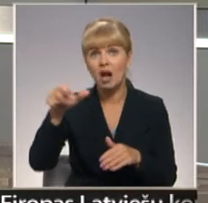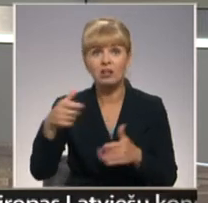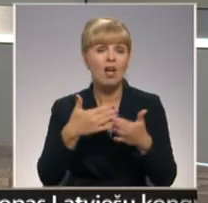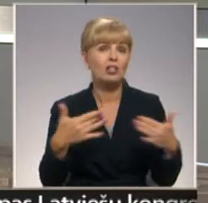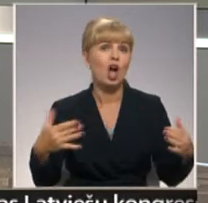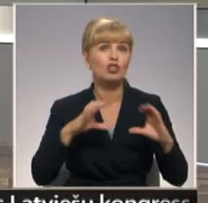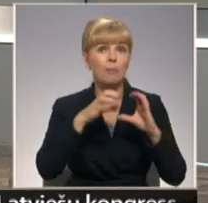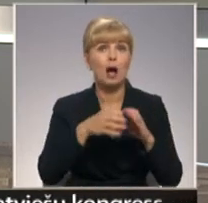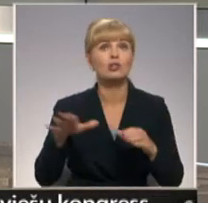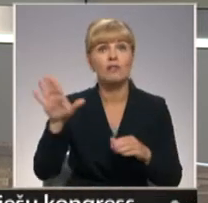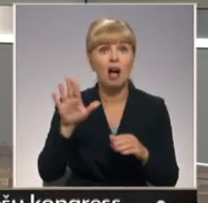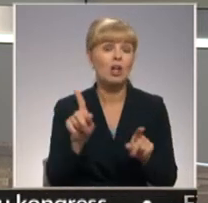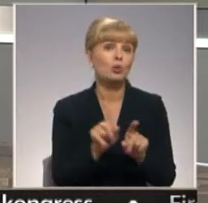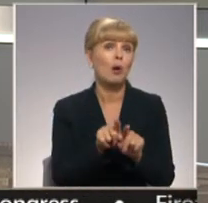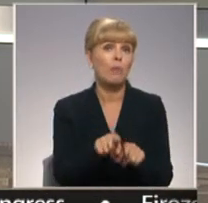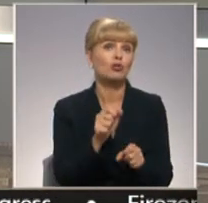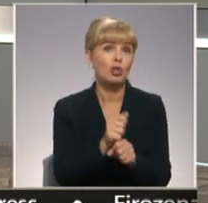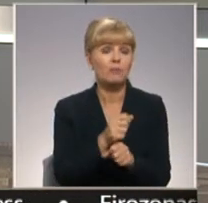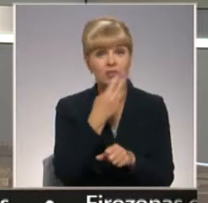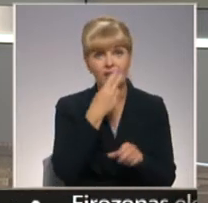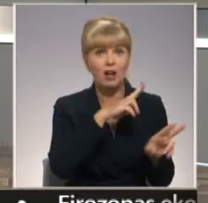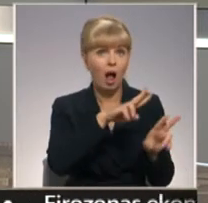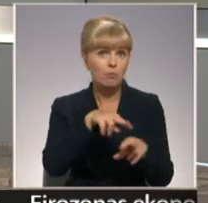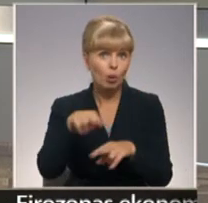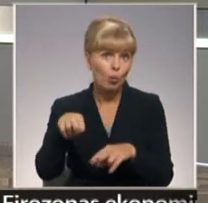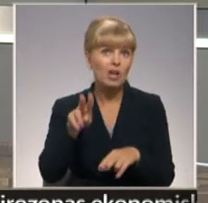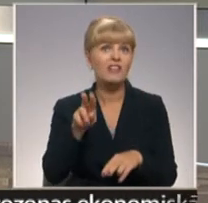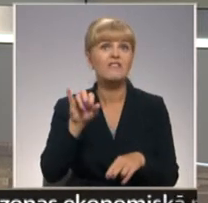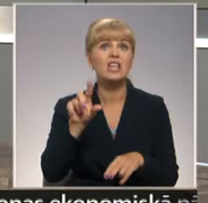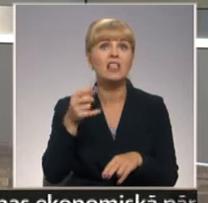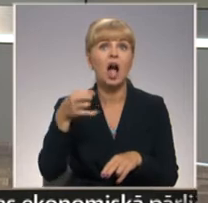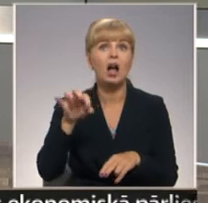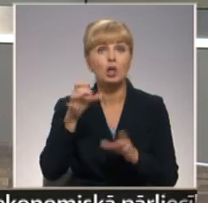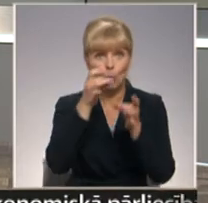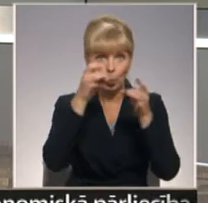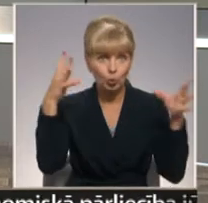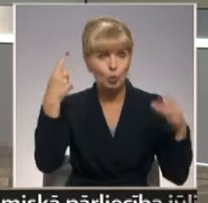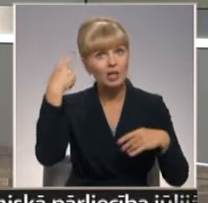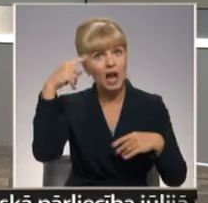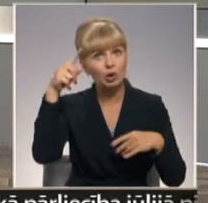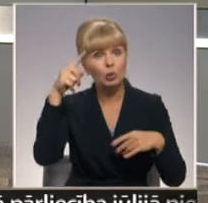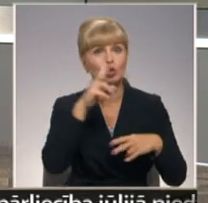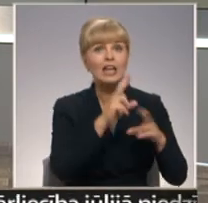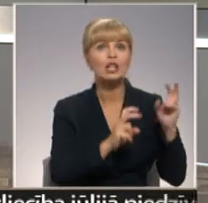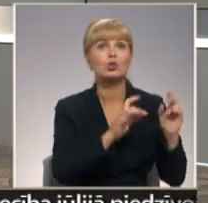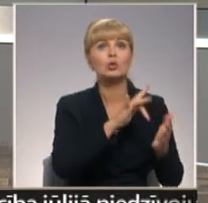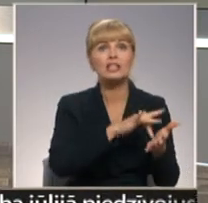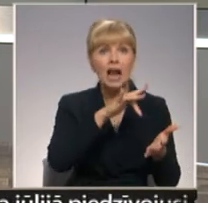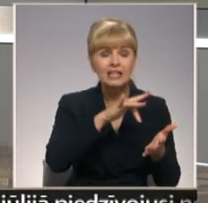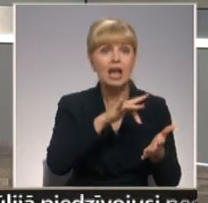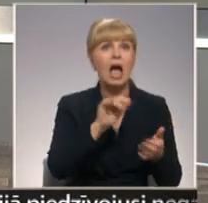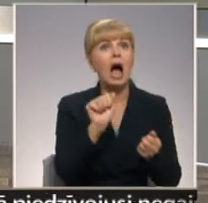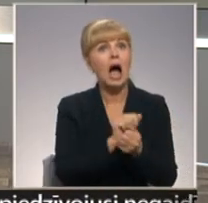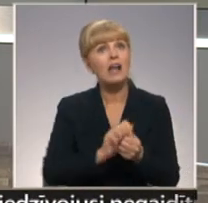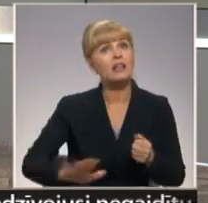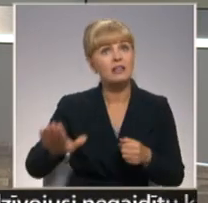Tajā tapušos darbus tagad var aplūkot Viļakas kultūras un radošo industriju centrā. Ainavu māksliniekam Valdim Bušam, kurš vienmēr